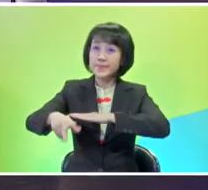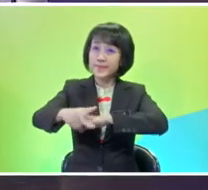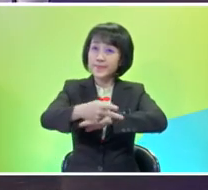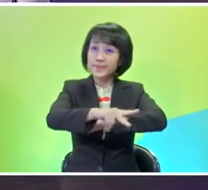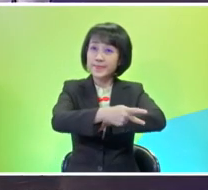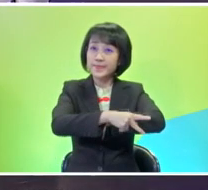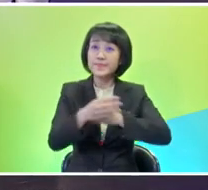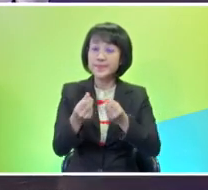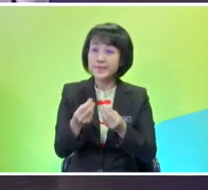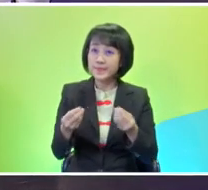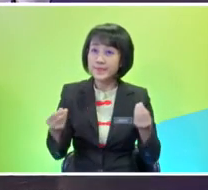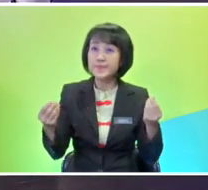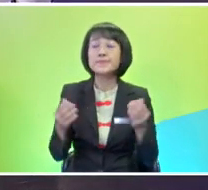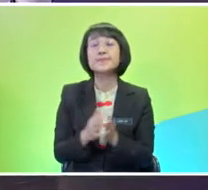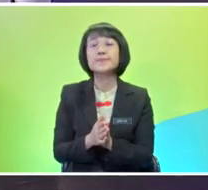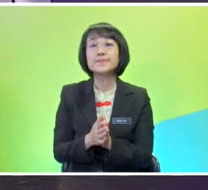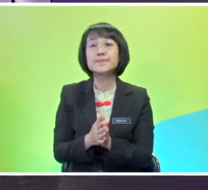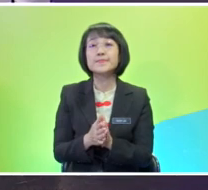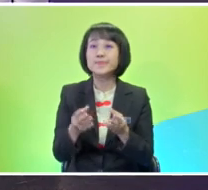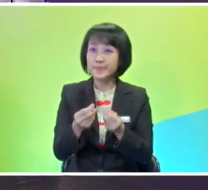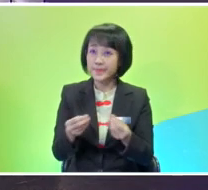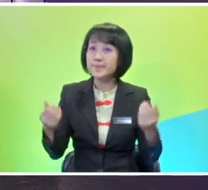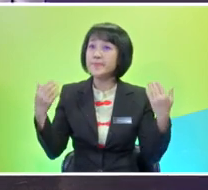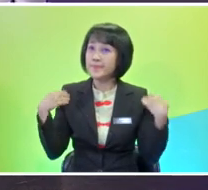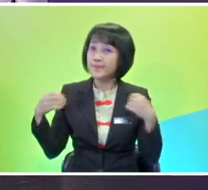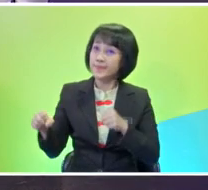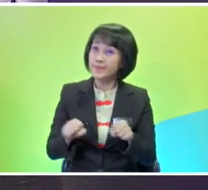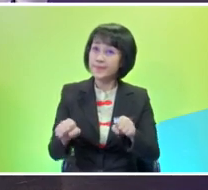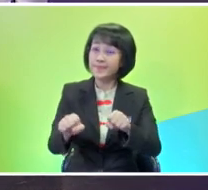adik tidak tahu tak pasti juga ada di sungai hijau